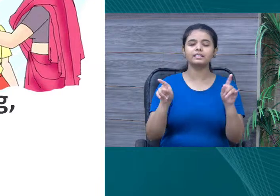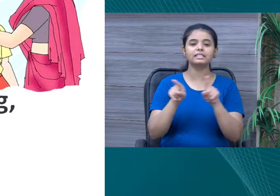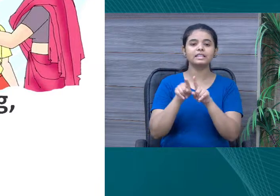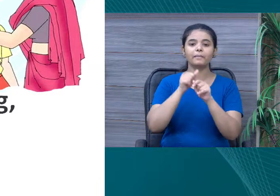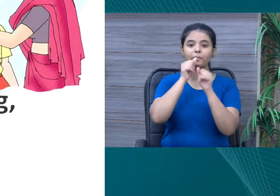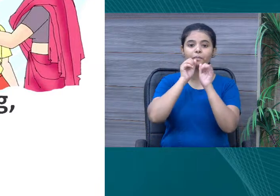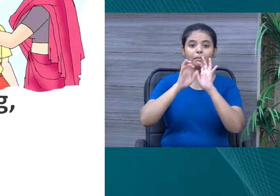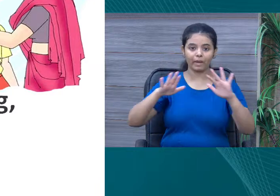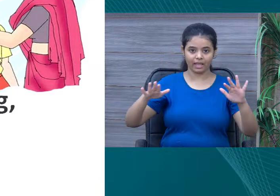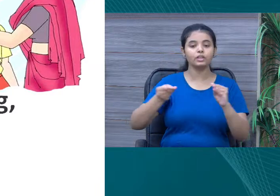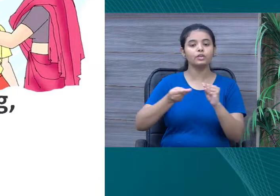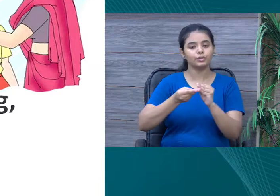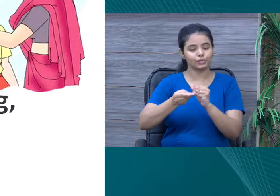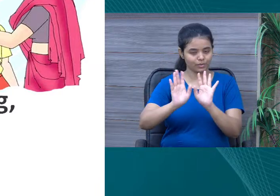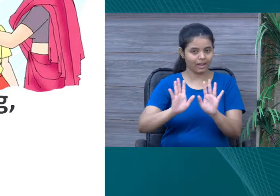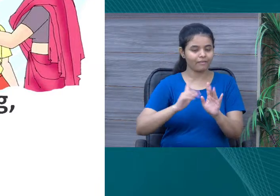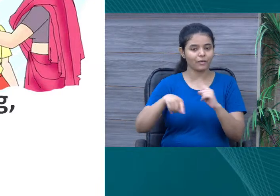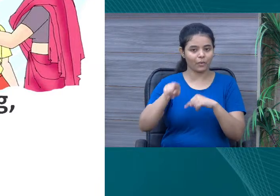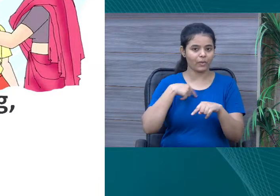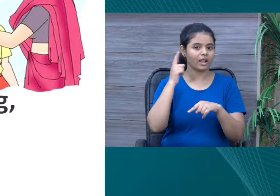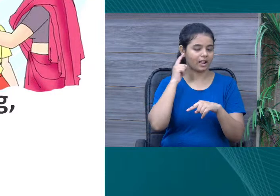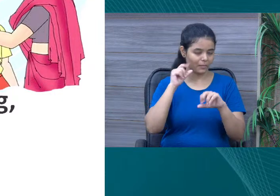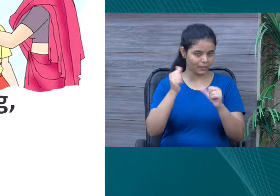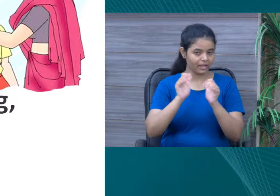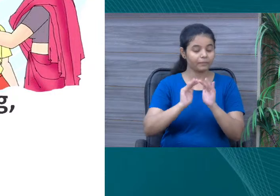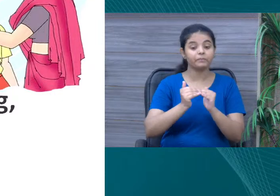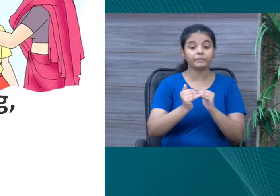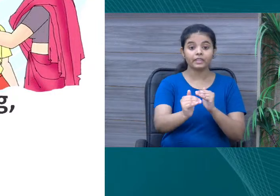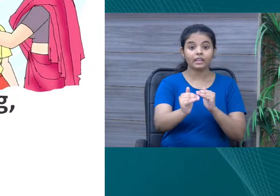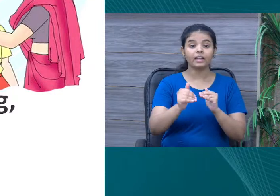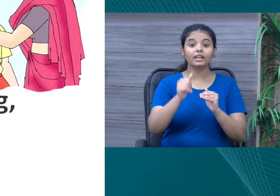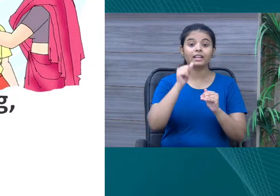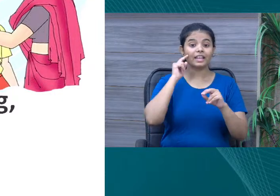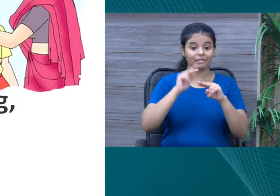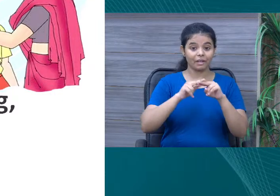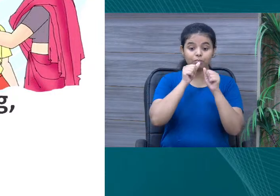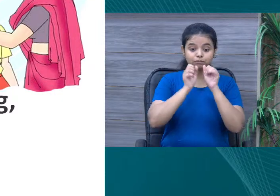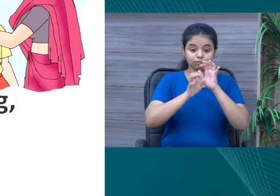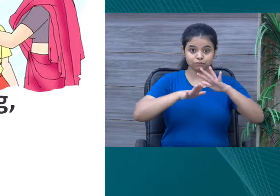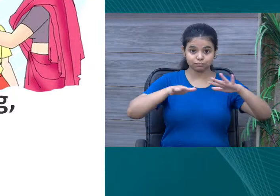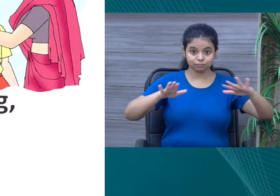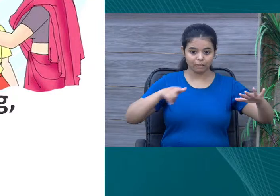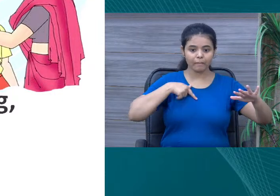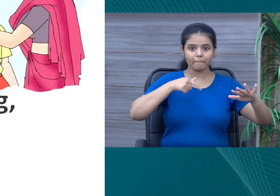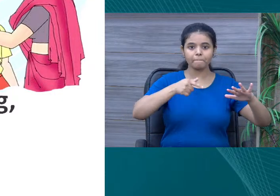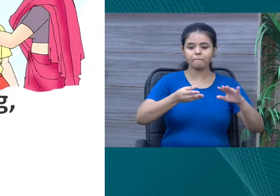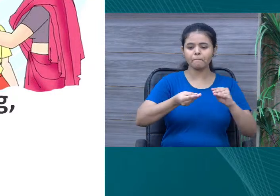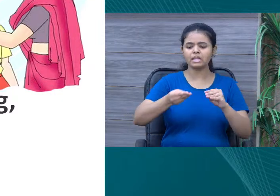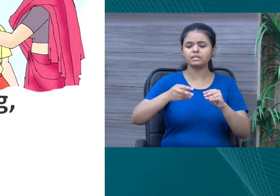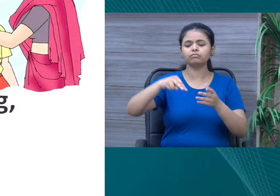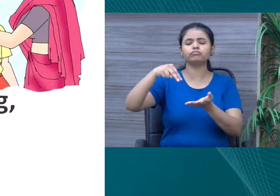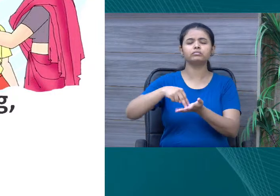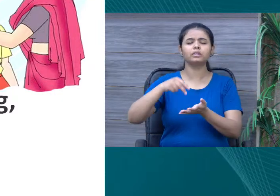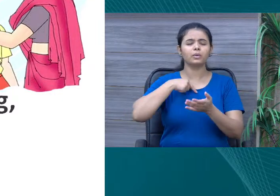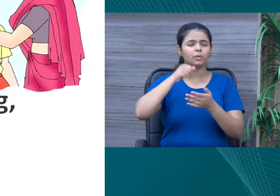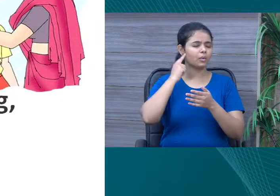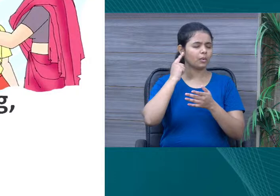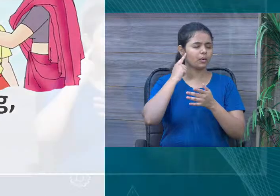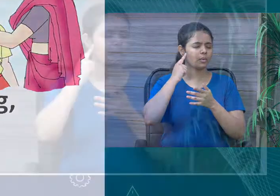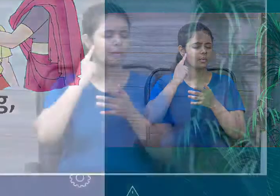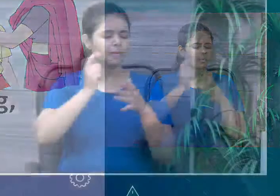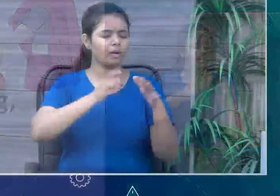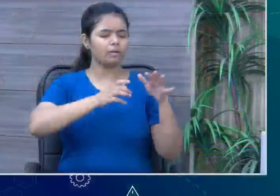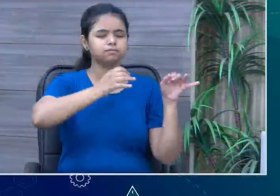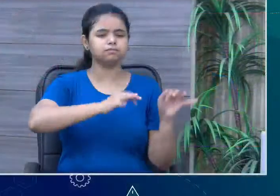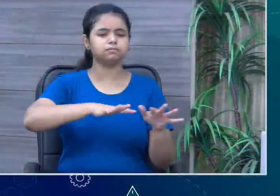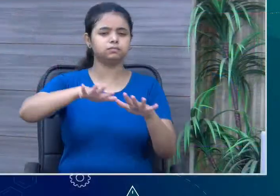सुनेंगे, जो आगे अभी हम स्लाइड पे देखेंगे, सी की अगर हम सी के पास हम खड़े होते हैं तो देयर इज अ वेरी डिफरेंट सॉर्ट ऑफ रिदमिकली साउंड कम्स